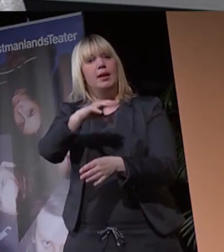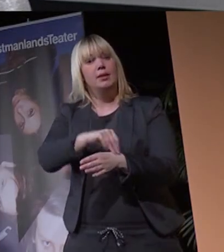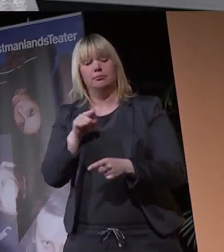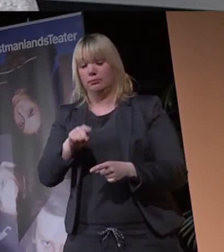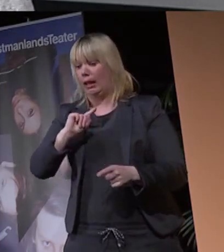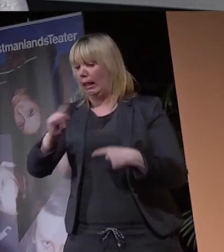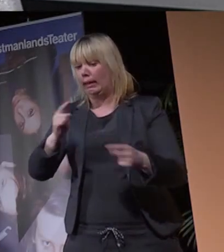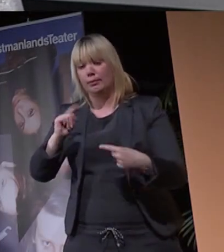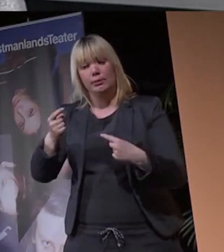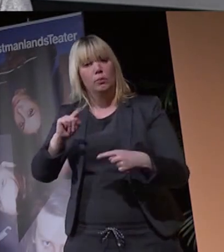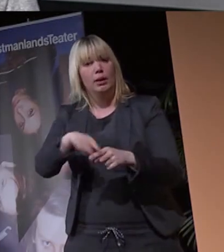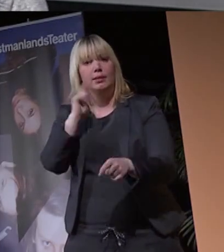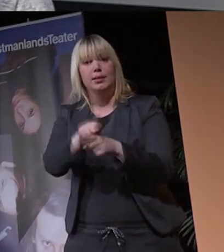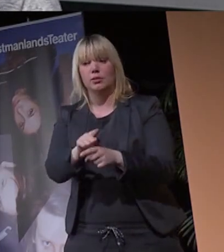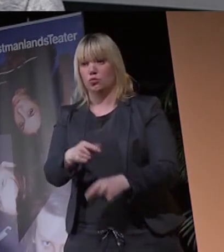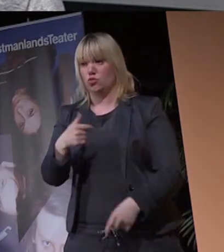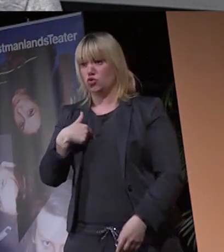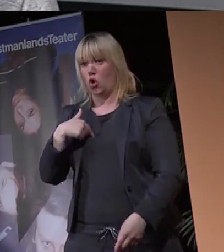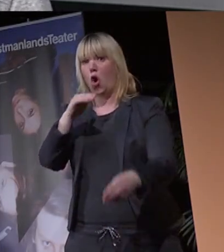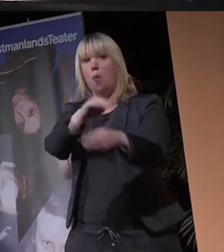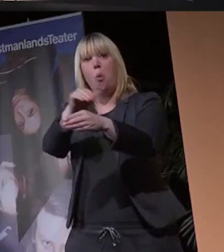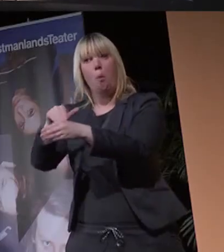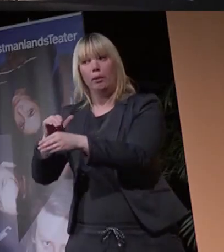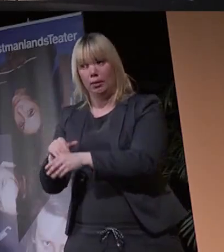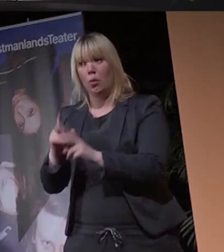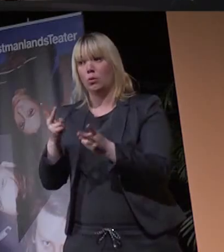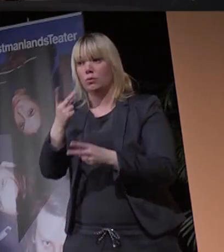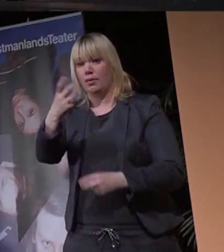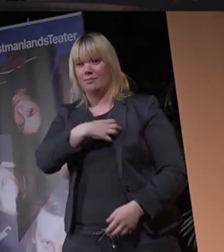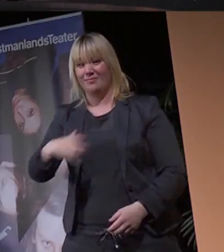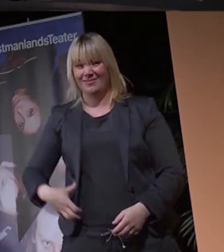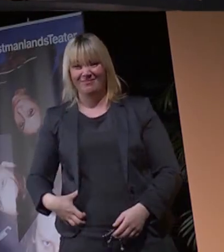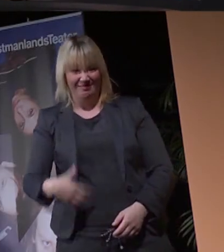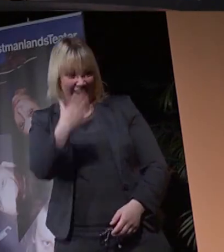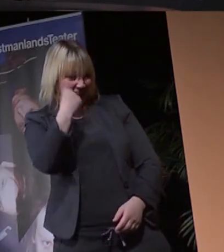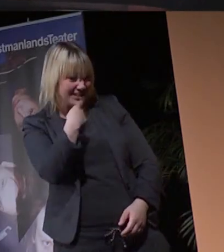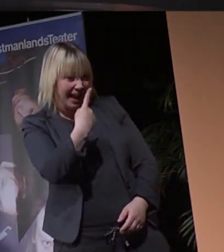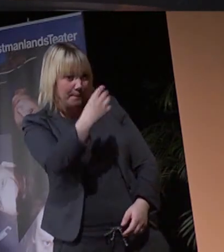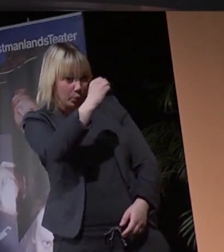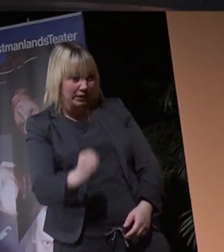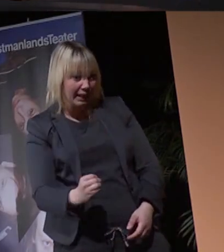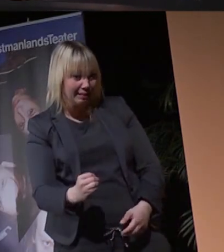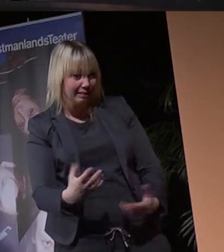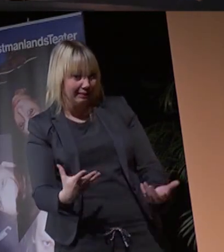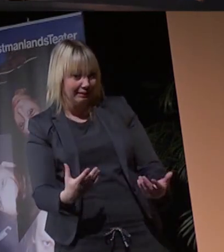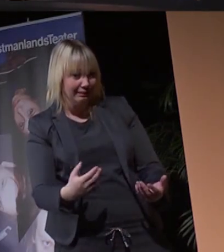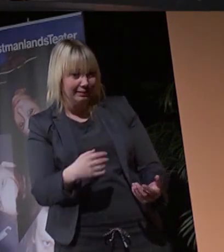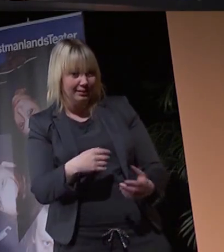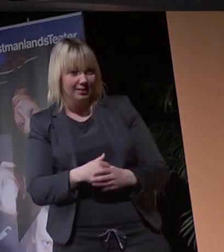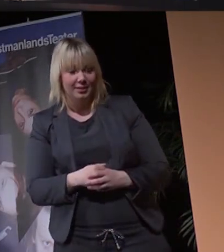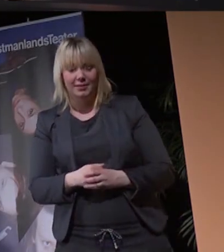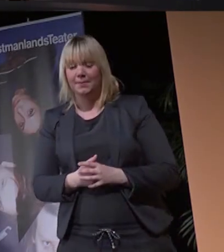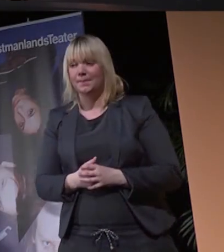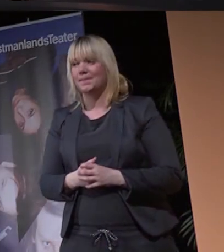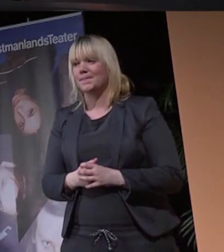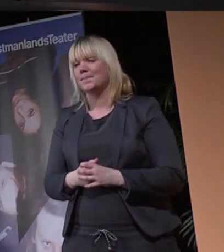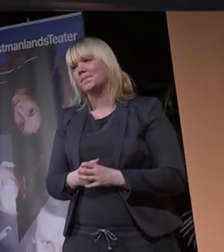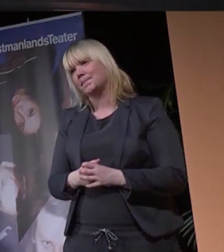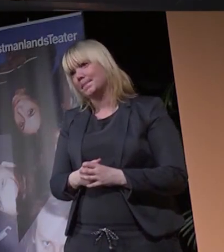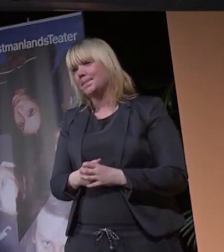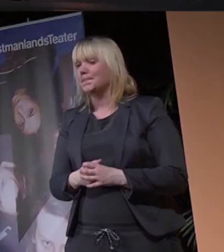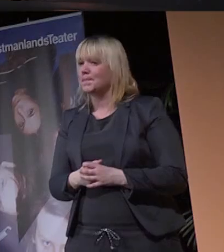inte i någon annan. Därför att vi är en regering som vill investera i vårt land. Och senast idag, senast nu det mötet som är 9.30, så tog